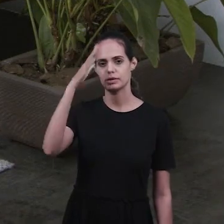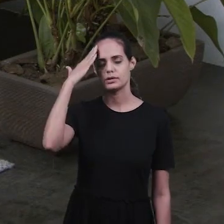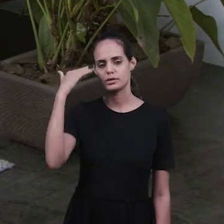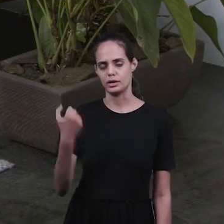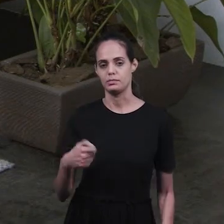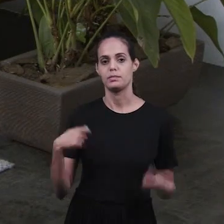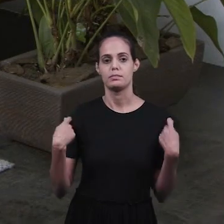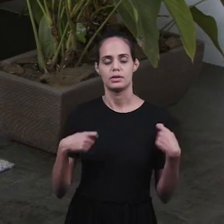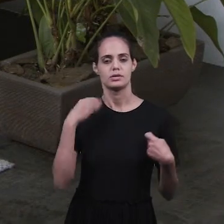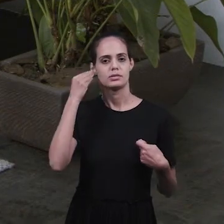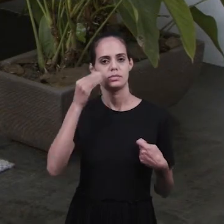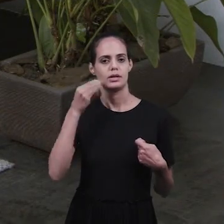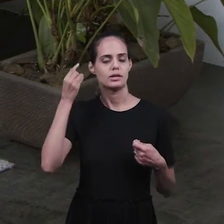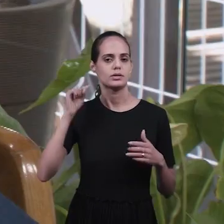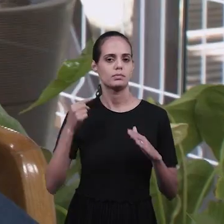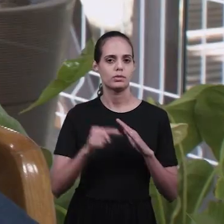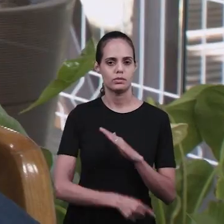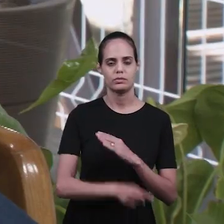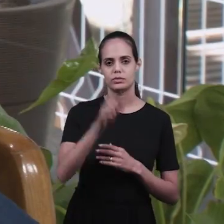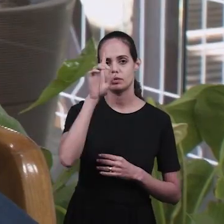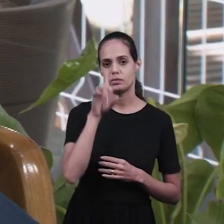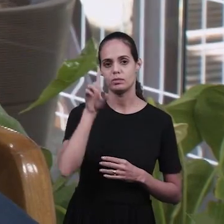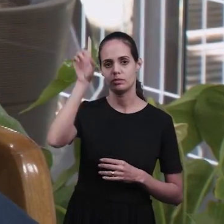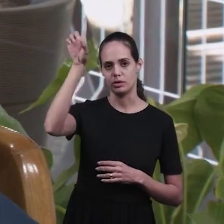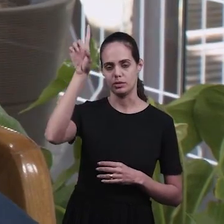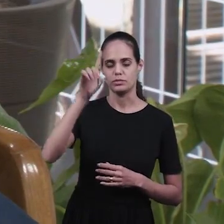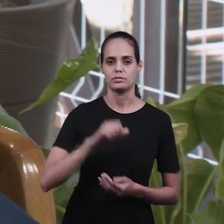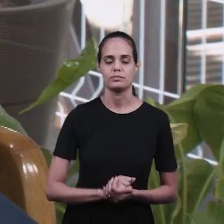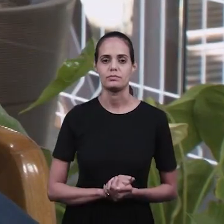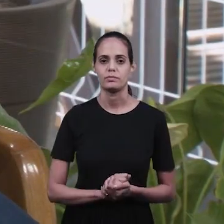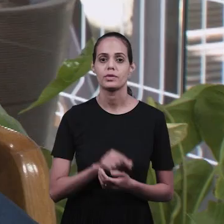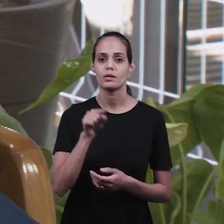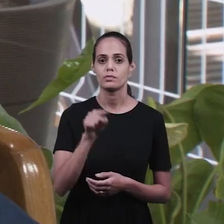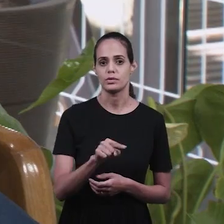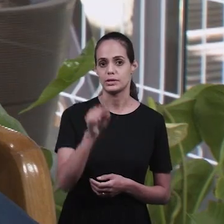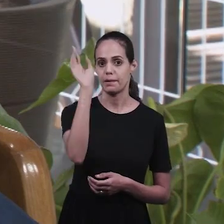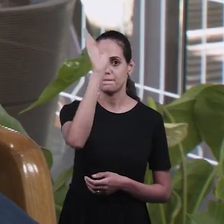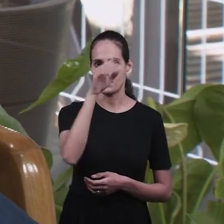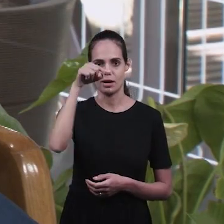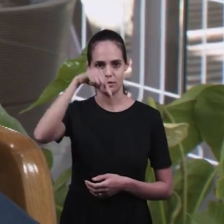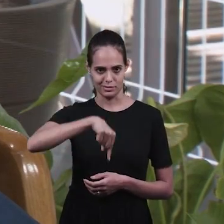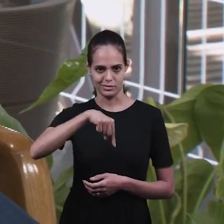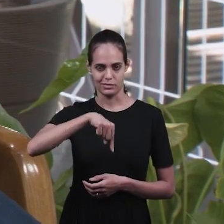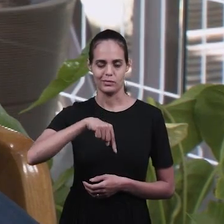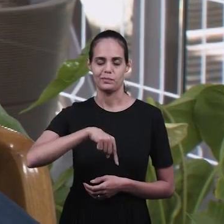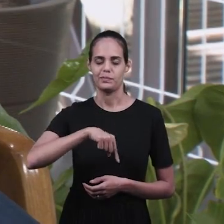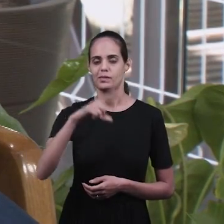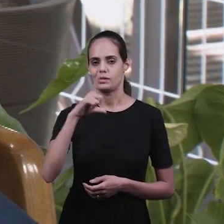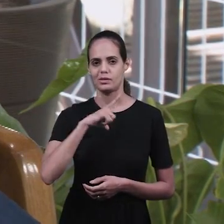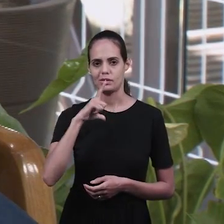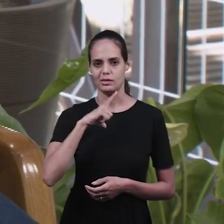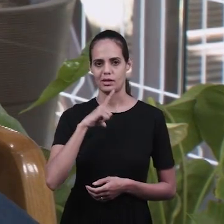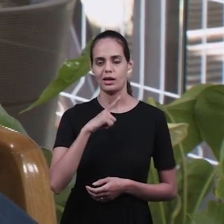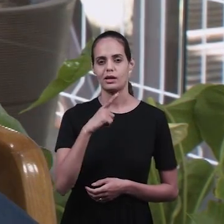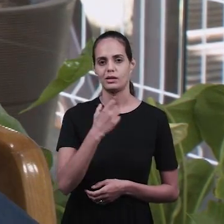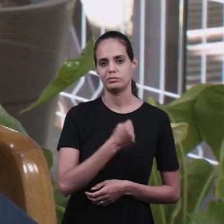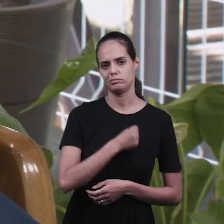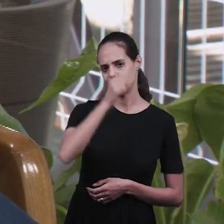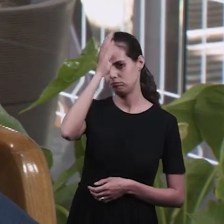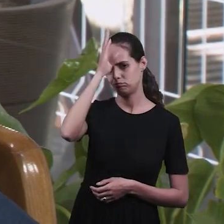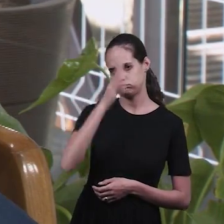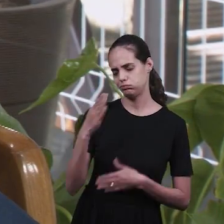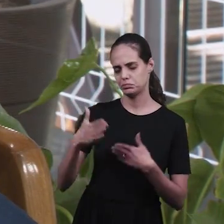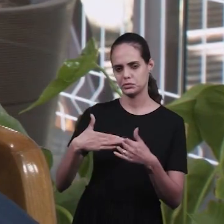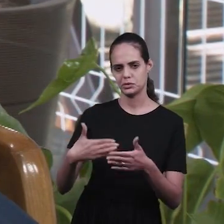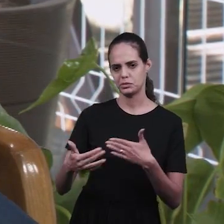avez assisté à ce programme et a été touché avec Dieu. Vous, si vous avez besoin d'avoir une expérience plus profonde avec